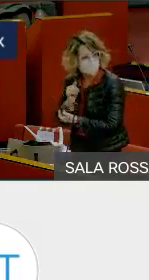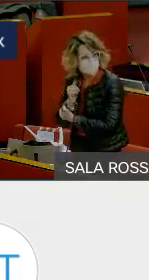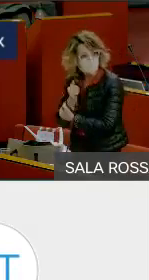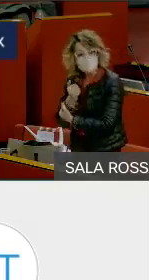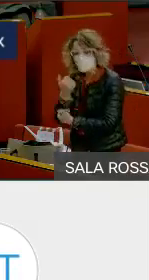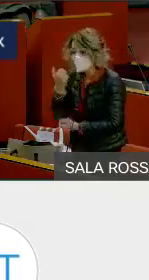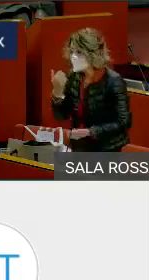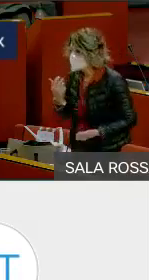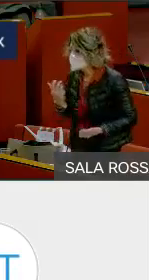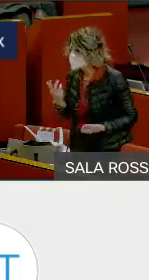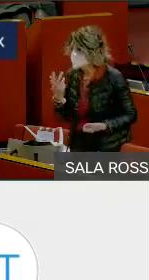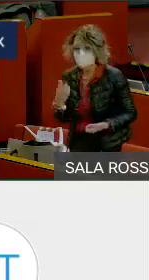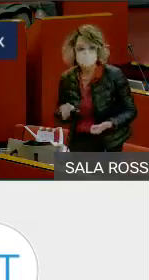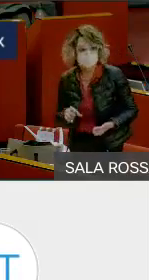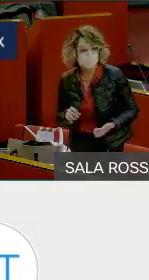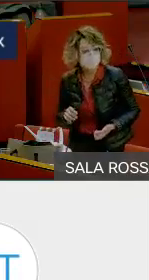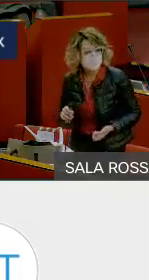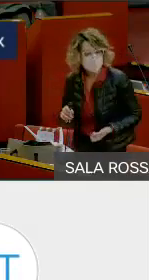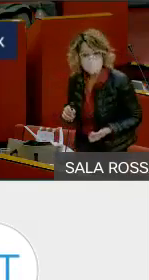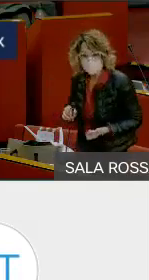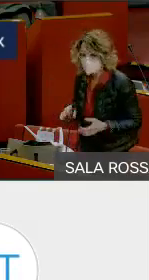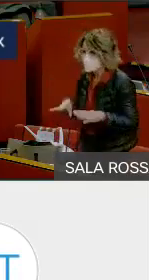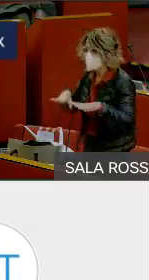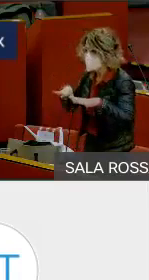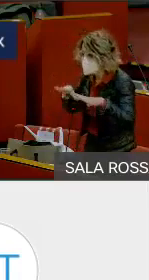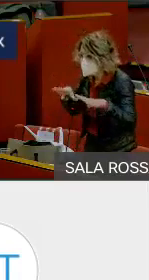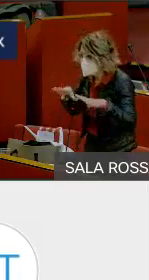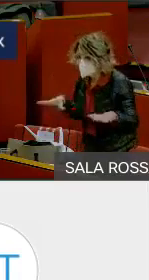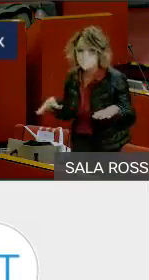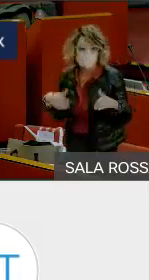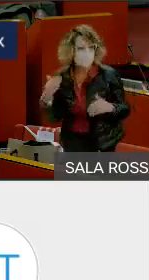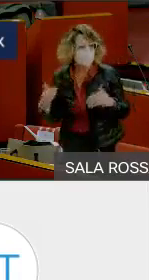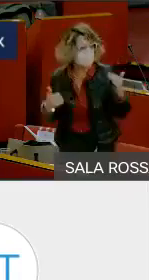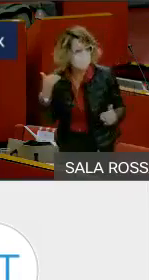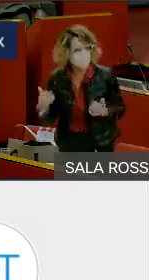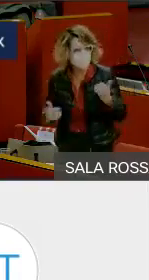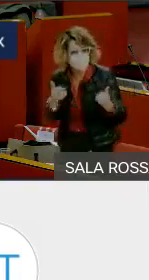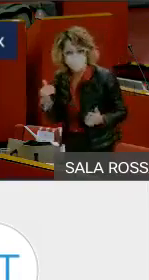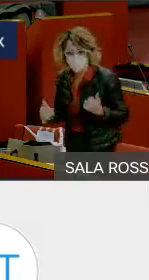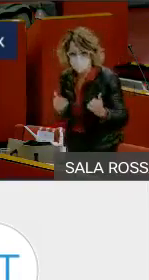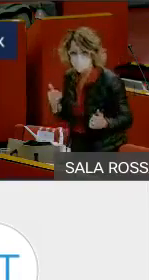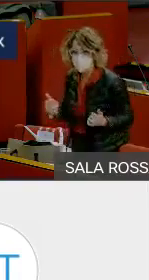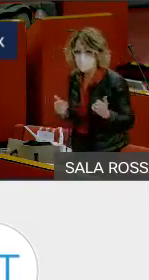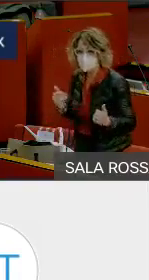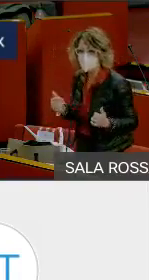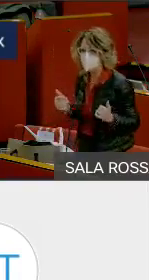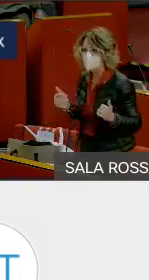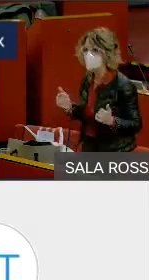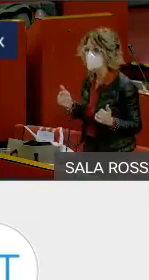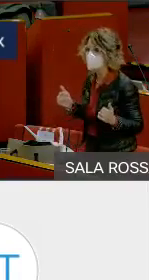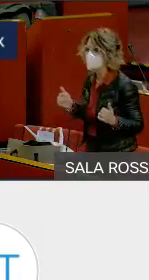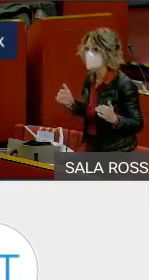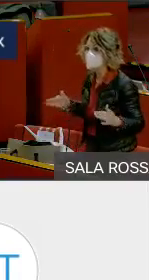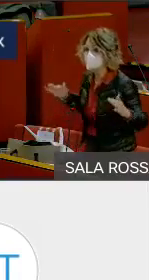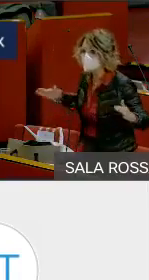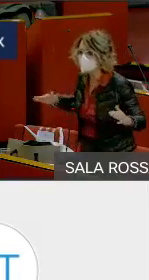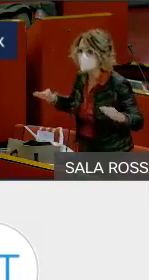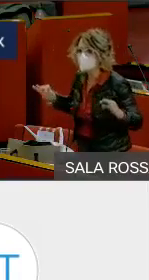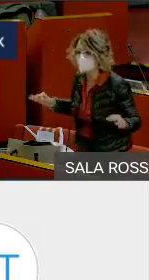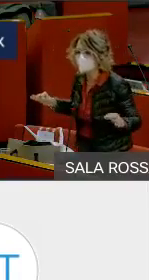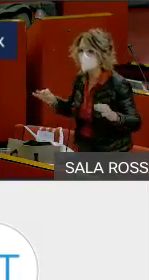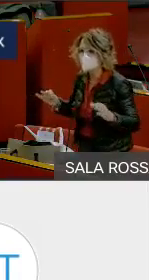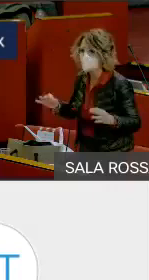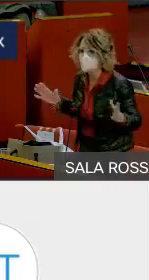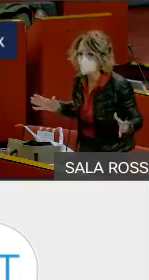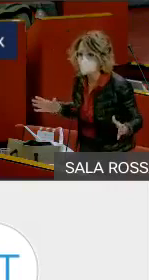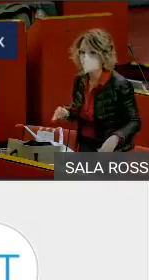agevolato ma stata pazzesca che da quando avete preso un po il ritmo deve amministrare questa città dei cittadini non